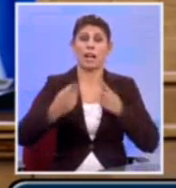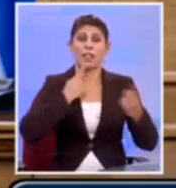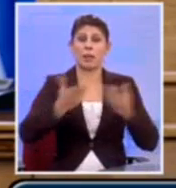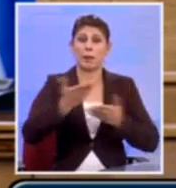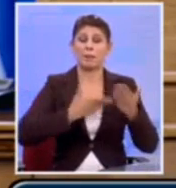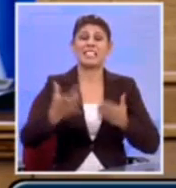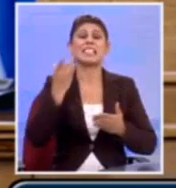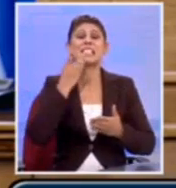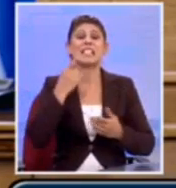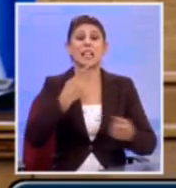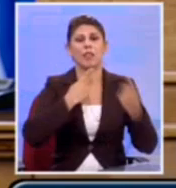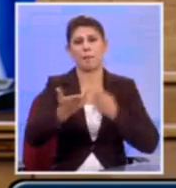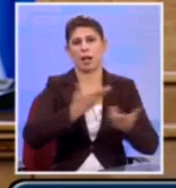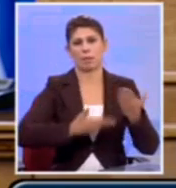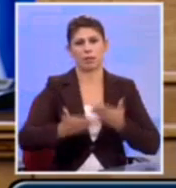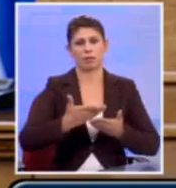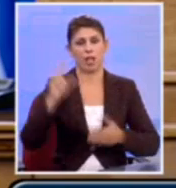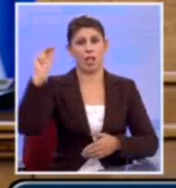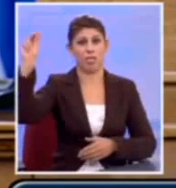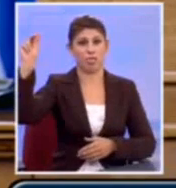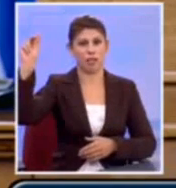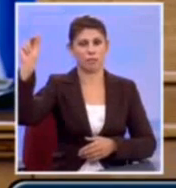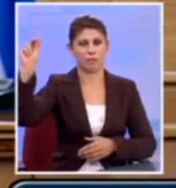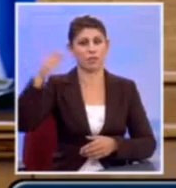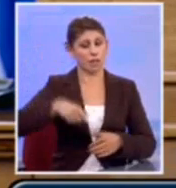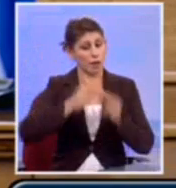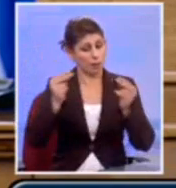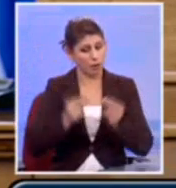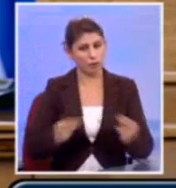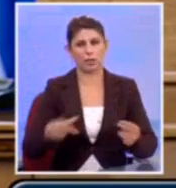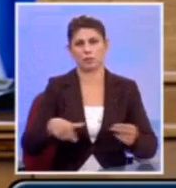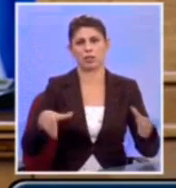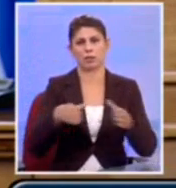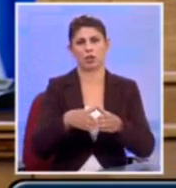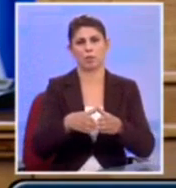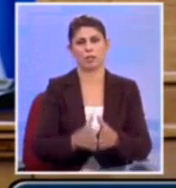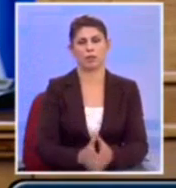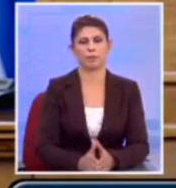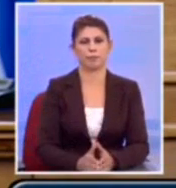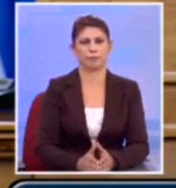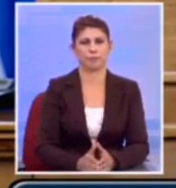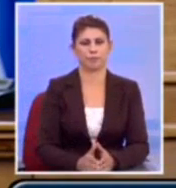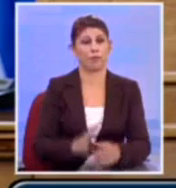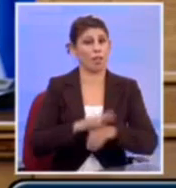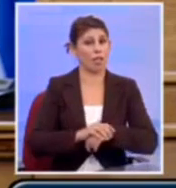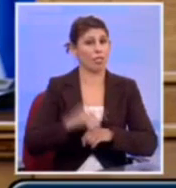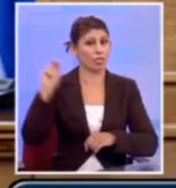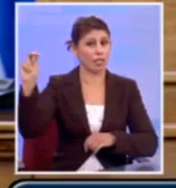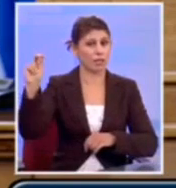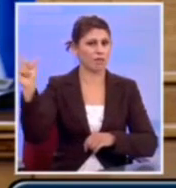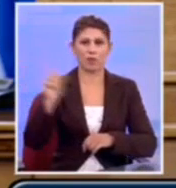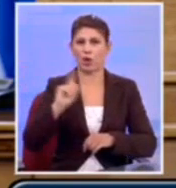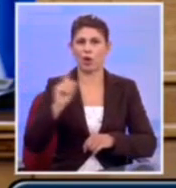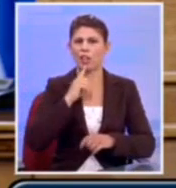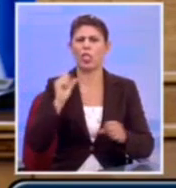τη σκληρή διαπραγμάτευση, δεσμευόμαστε και από τα αποτελέσματα της Επιτροπής. Και μας δεσμεύουν όχι